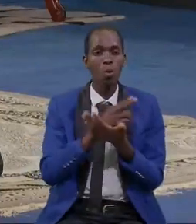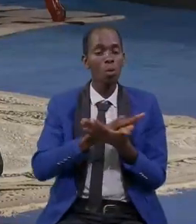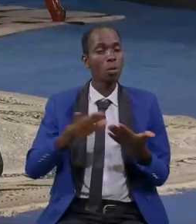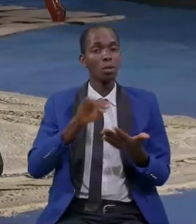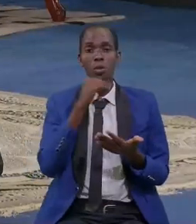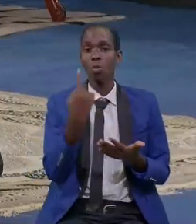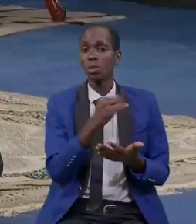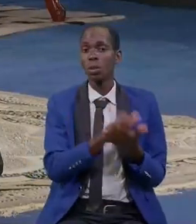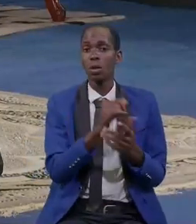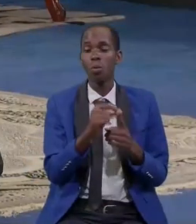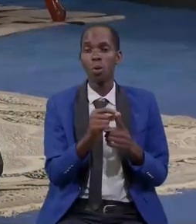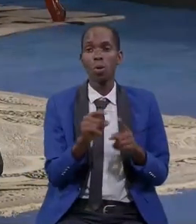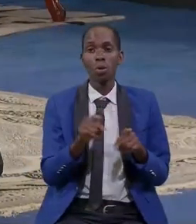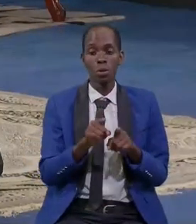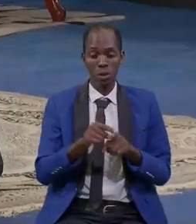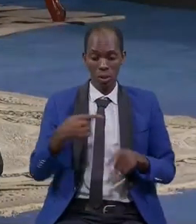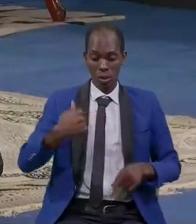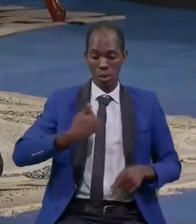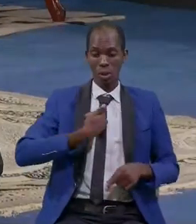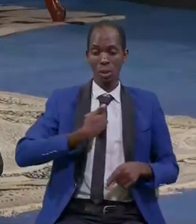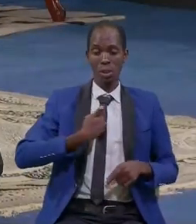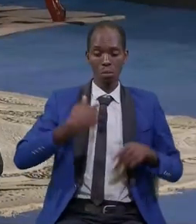il dira après que lui-même,